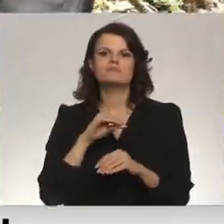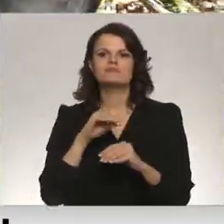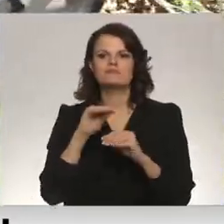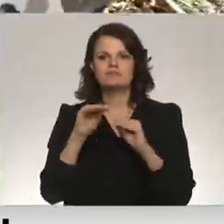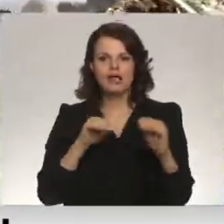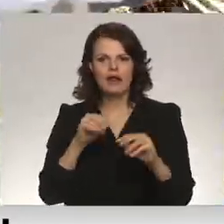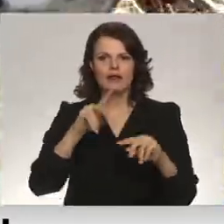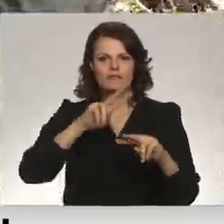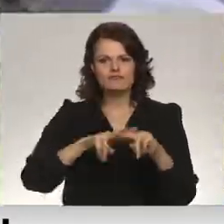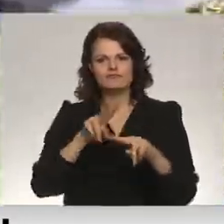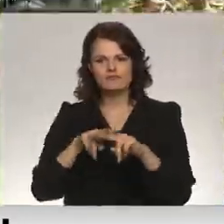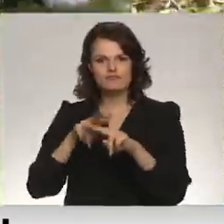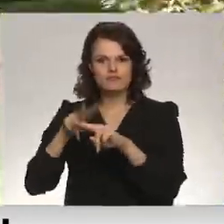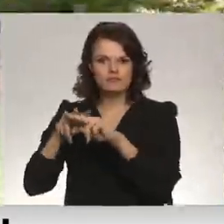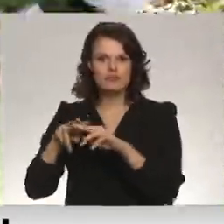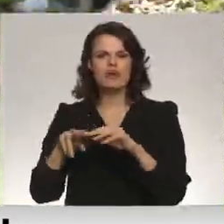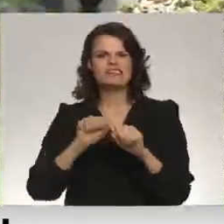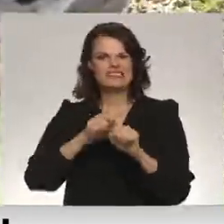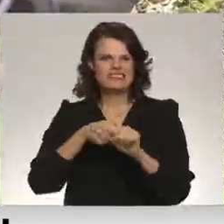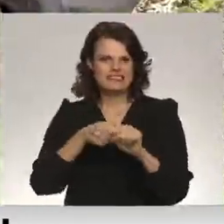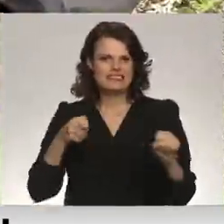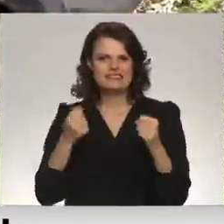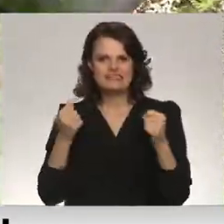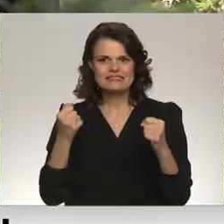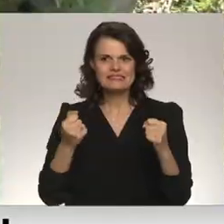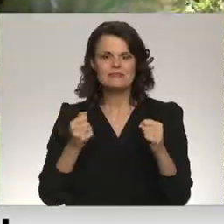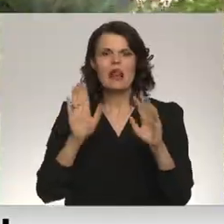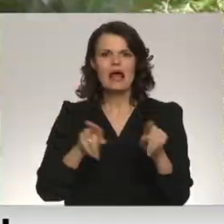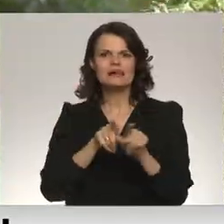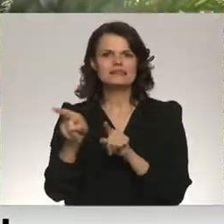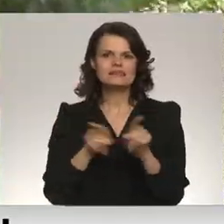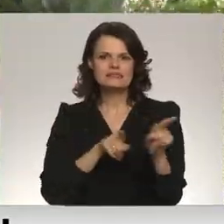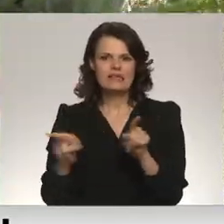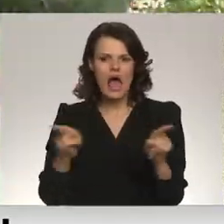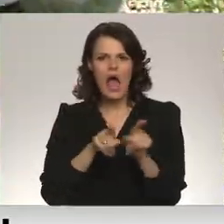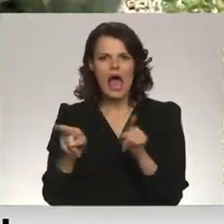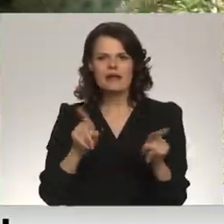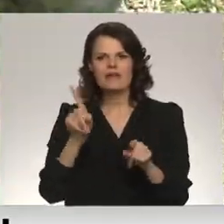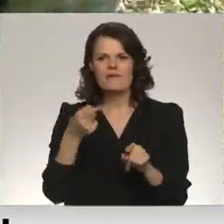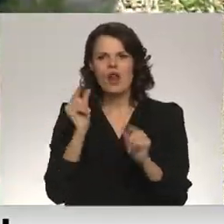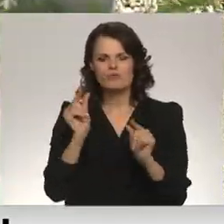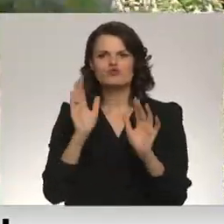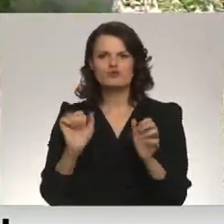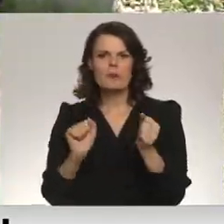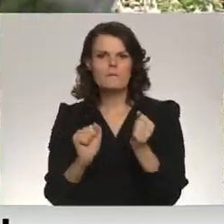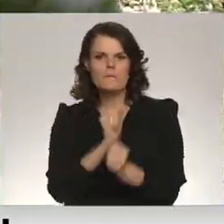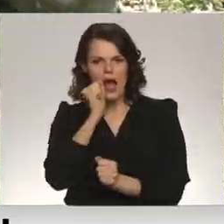čērus tos kokus. Šeit mēs rīktīgi nostiepjam, jo zari līdz likšanas brīdim vēl nedaudz pakaltīs.